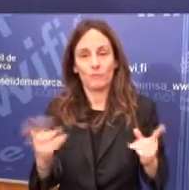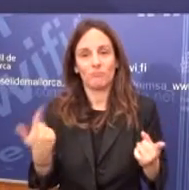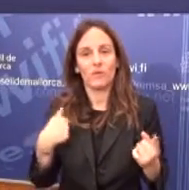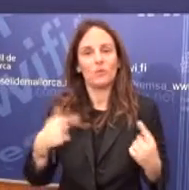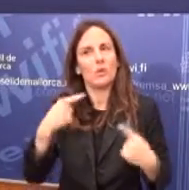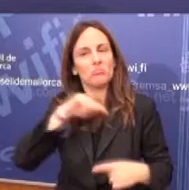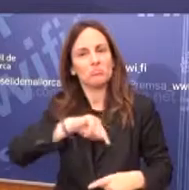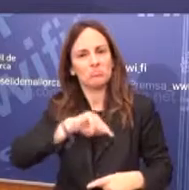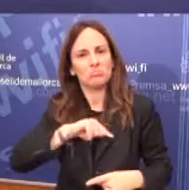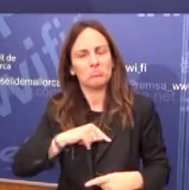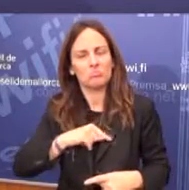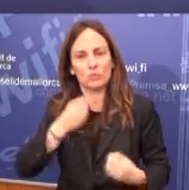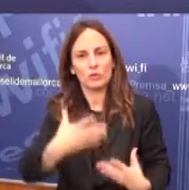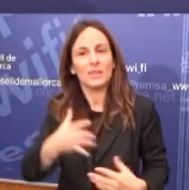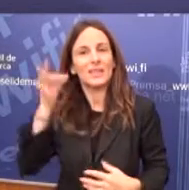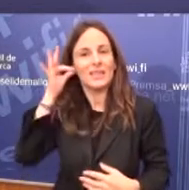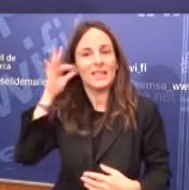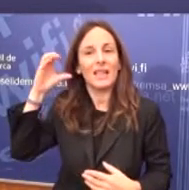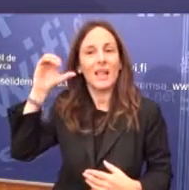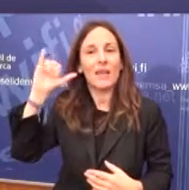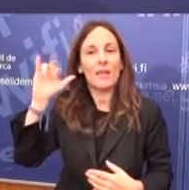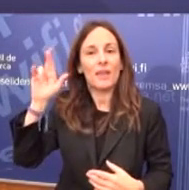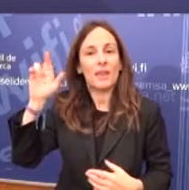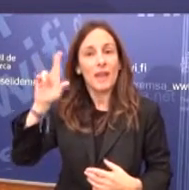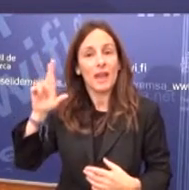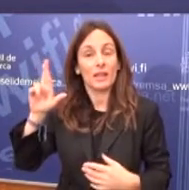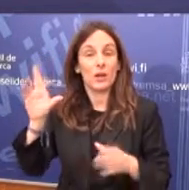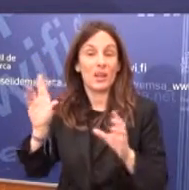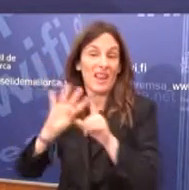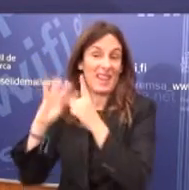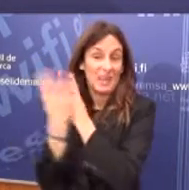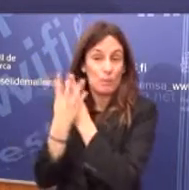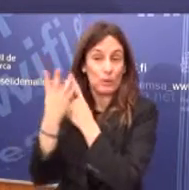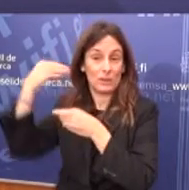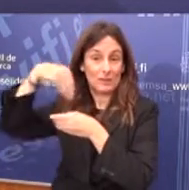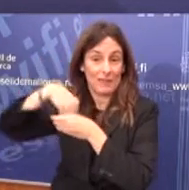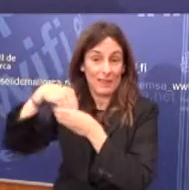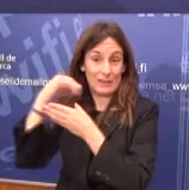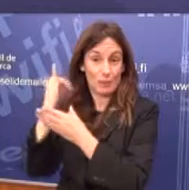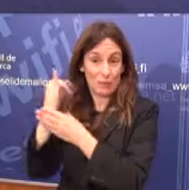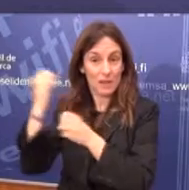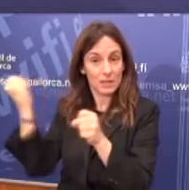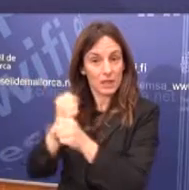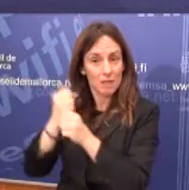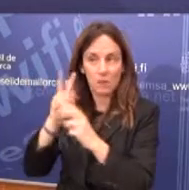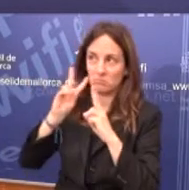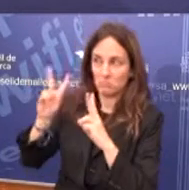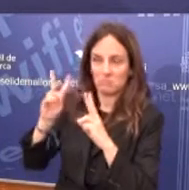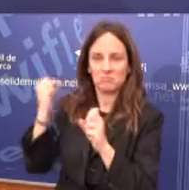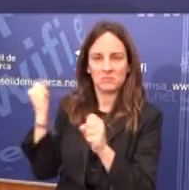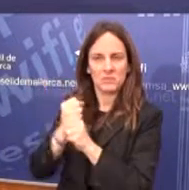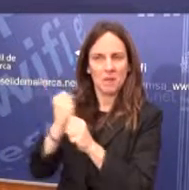coses, jo me sent satisfeta de la feina que ha fet la Catalina Siré i el seu equip de CIMAS per intentar